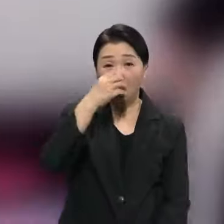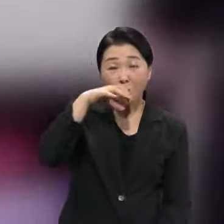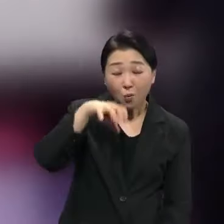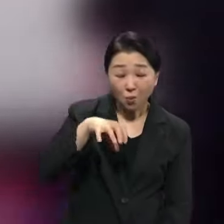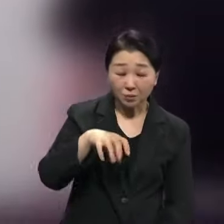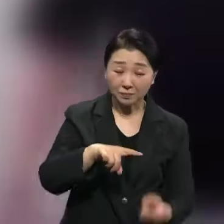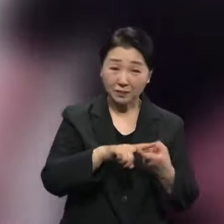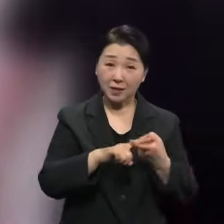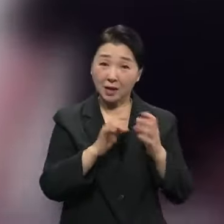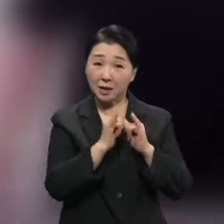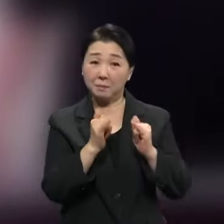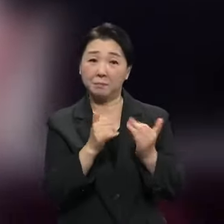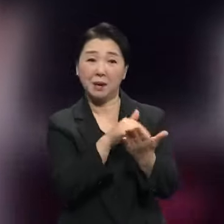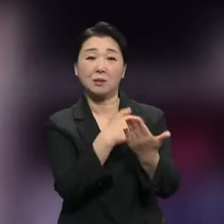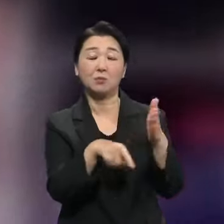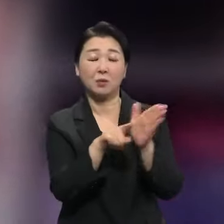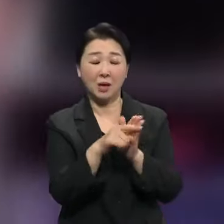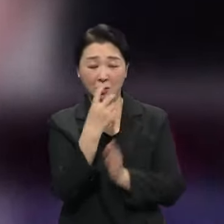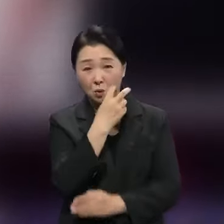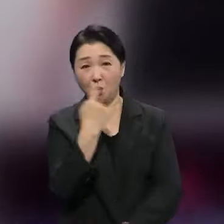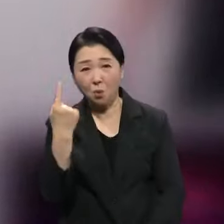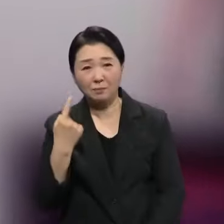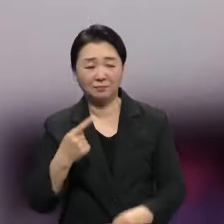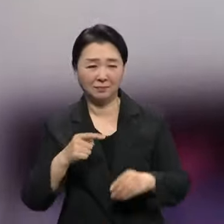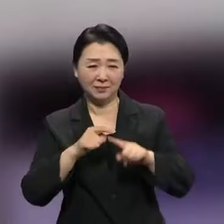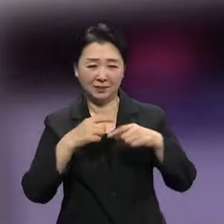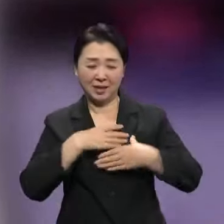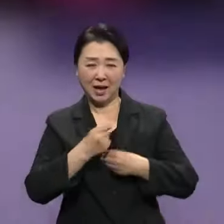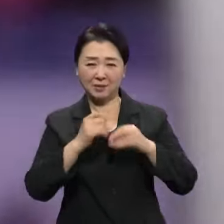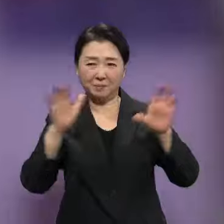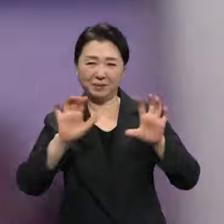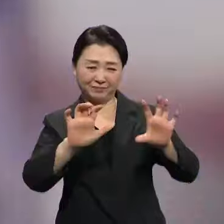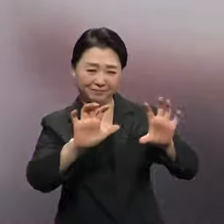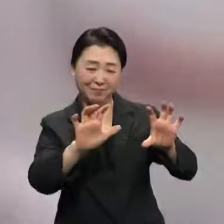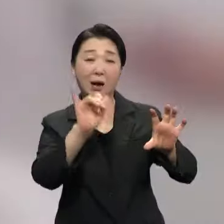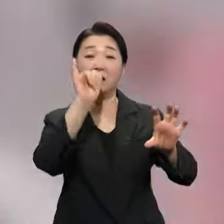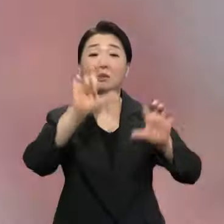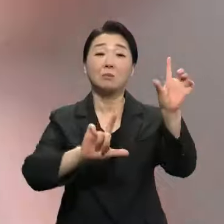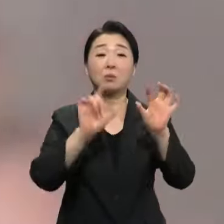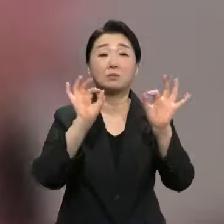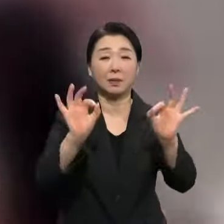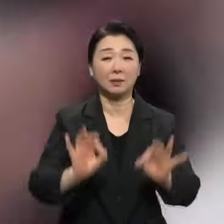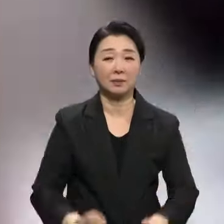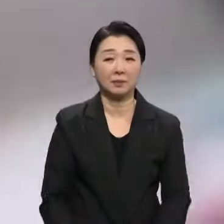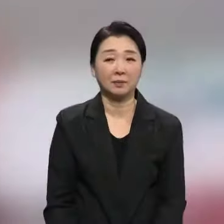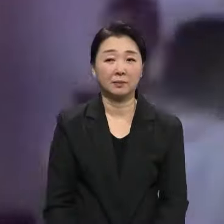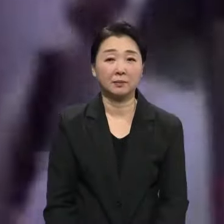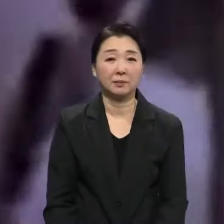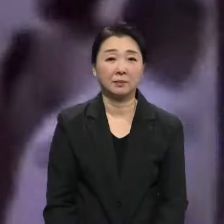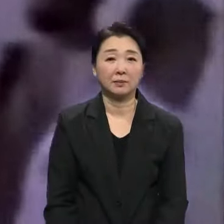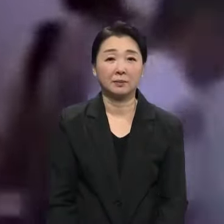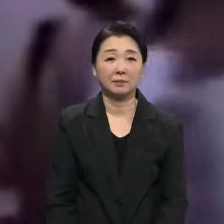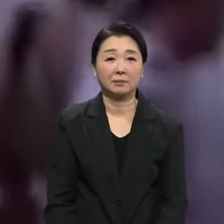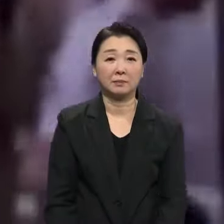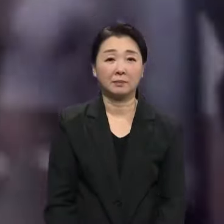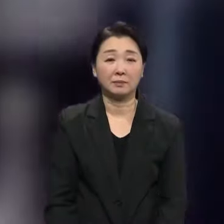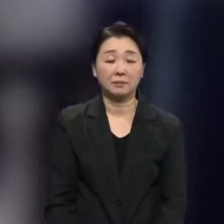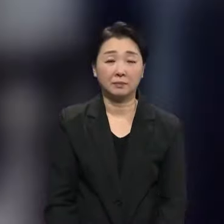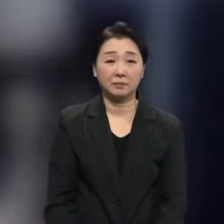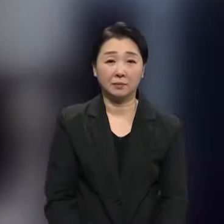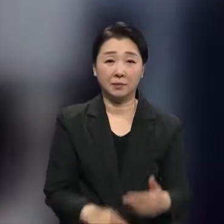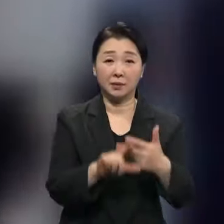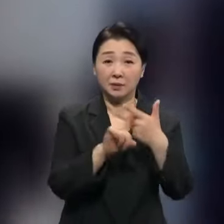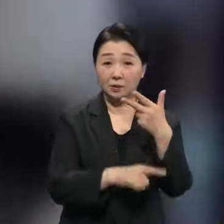홍콩에서도 팬들을 막기 위해 경호원이 안전 펜스를 붙잡고 있는 모습 이렇게 보이기도 했습니다.